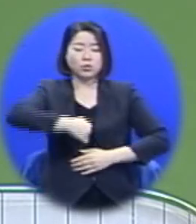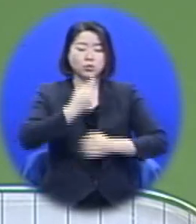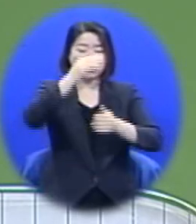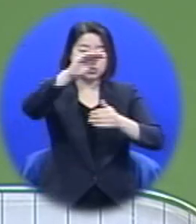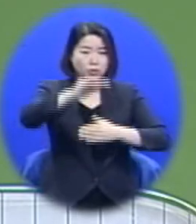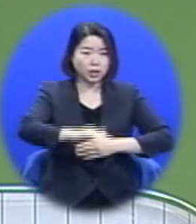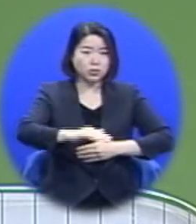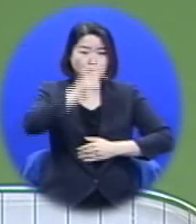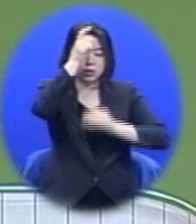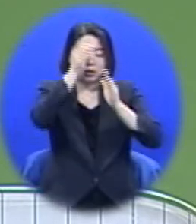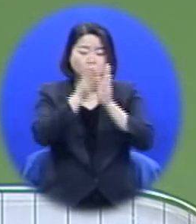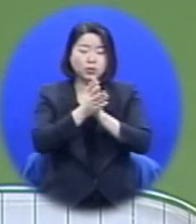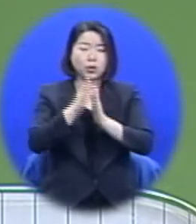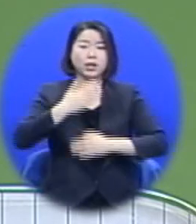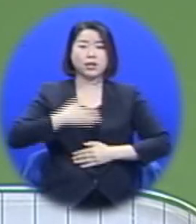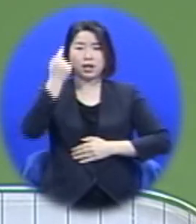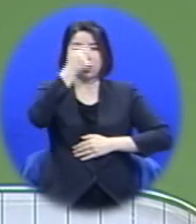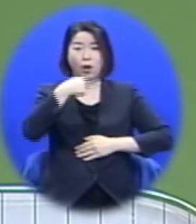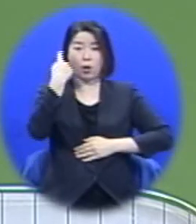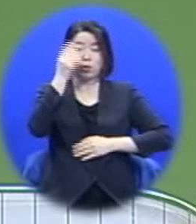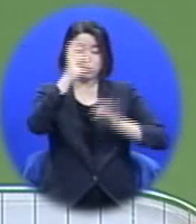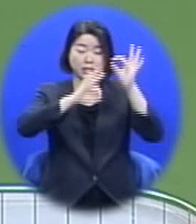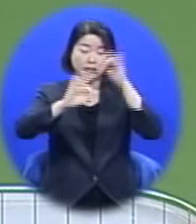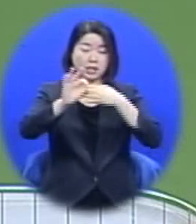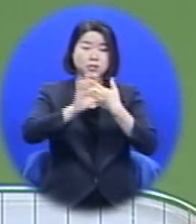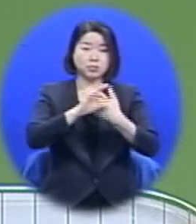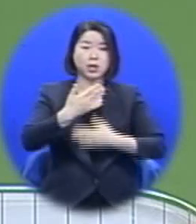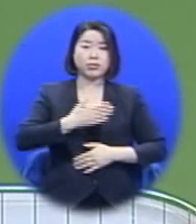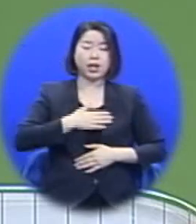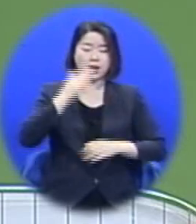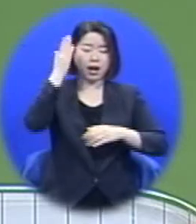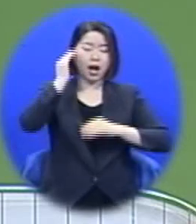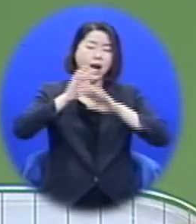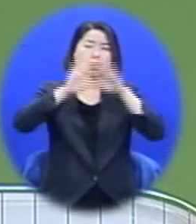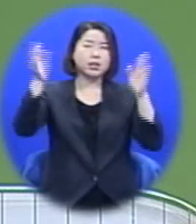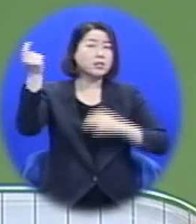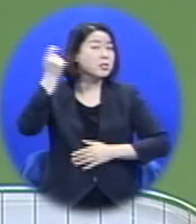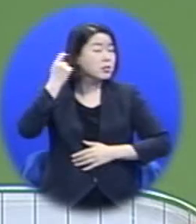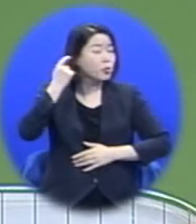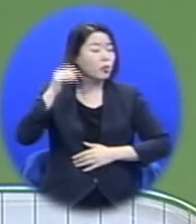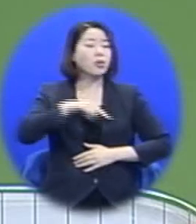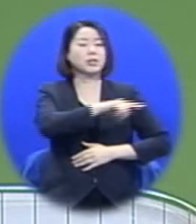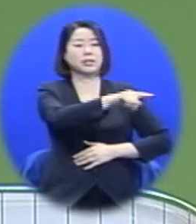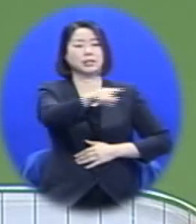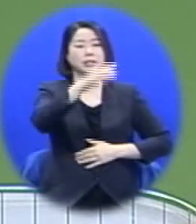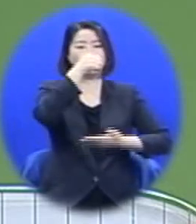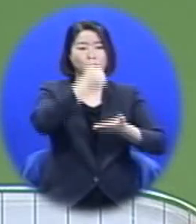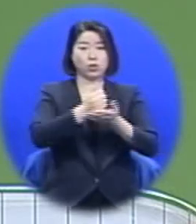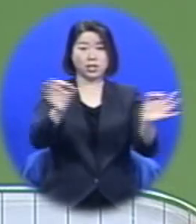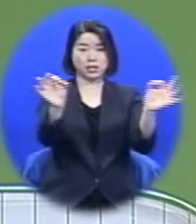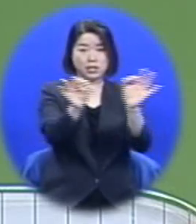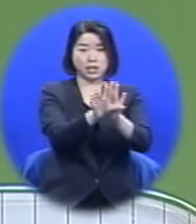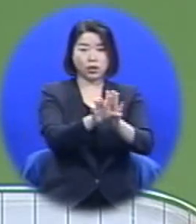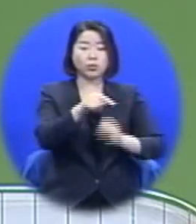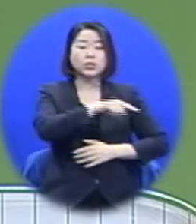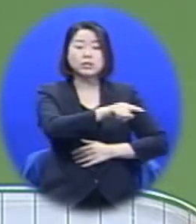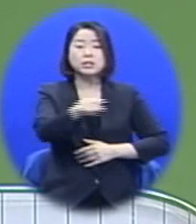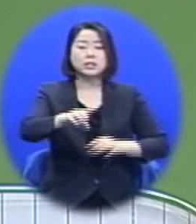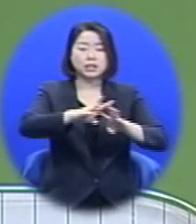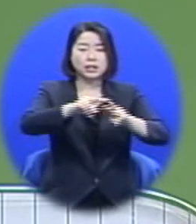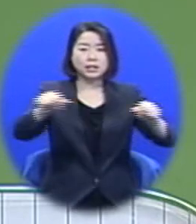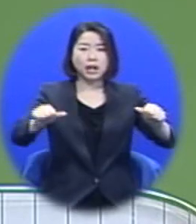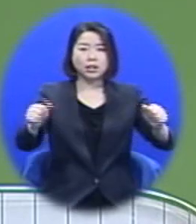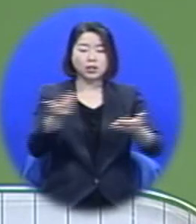내 얼굴을 찾으면 내가 하늘에서 듣고 그들의 죄를 사하고 그들의 땅을 고칠